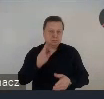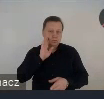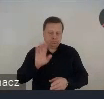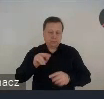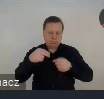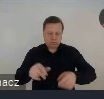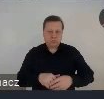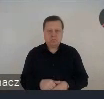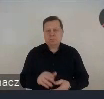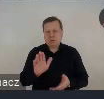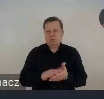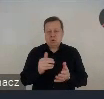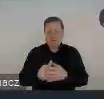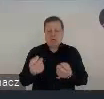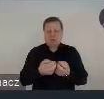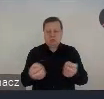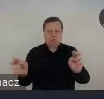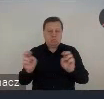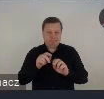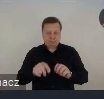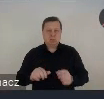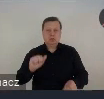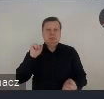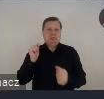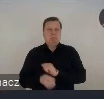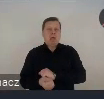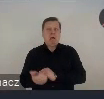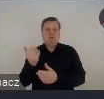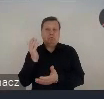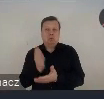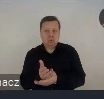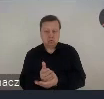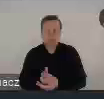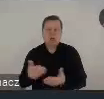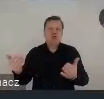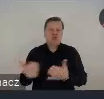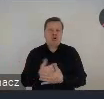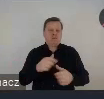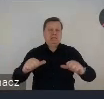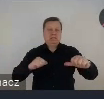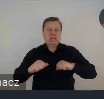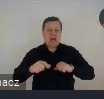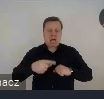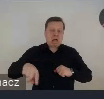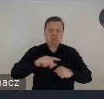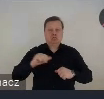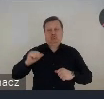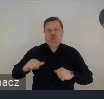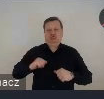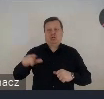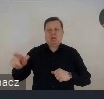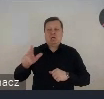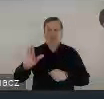już nastąpiła zmiana w składzie zarządu, nowy zarząd czeka na wpis do